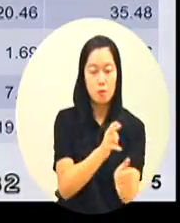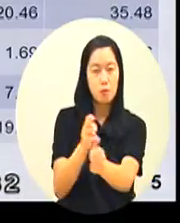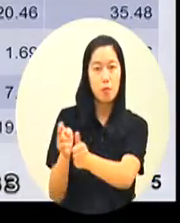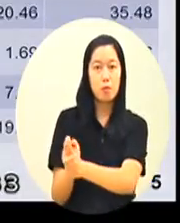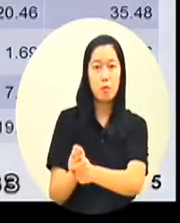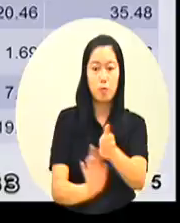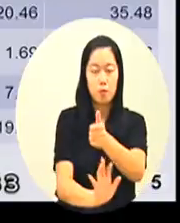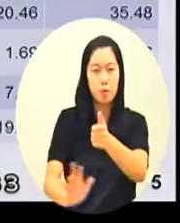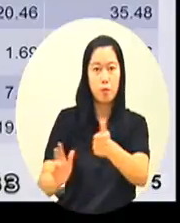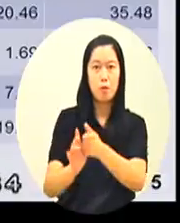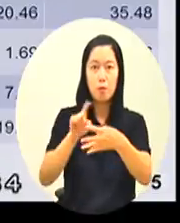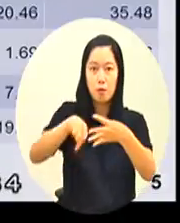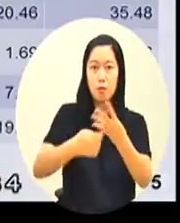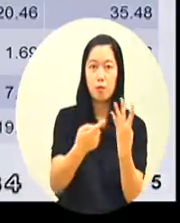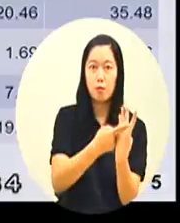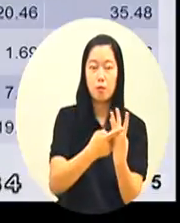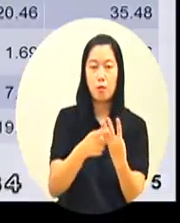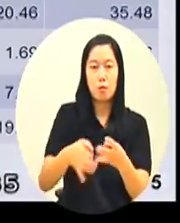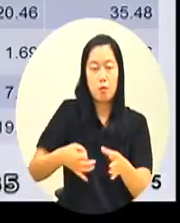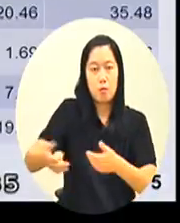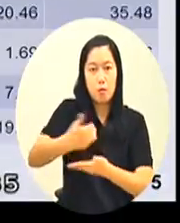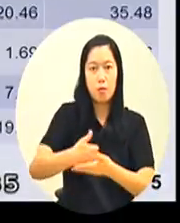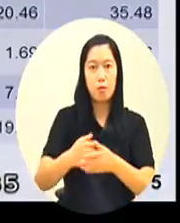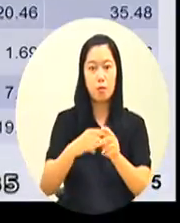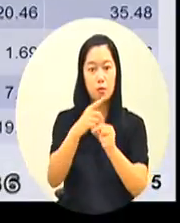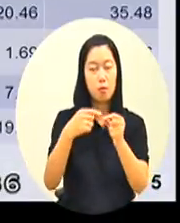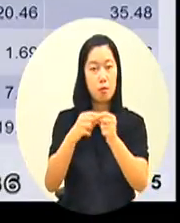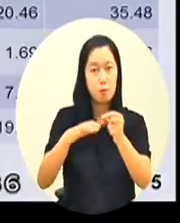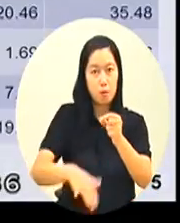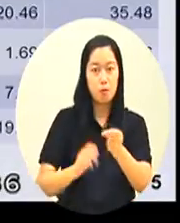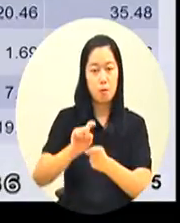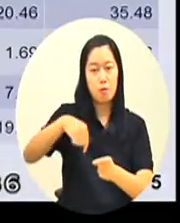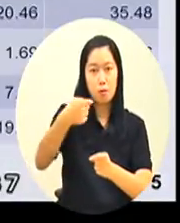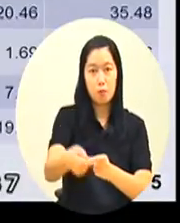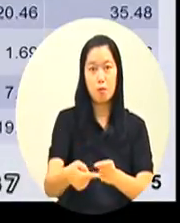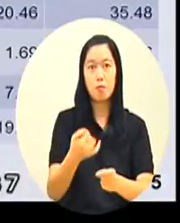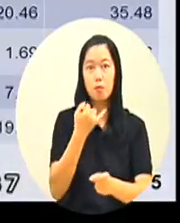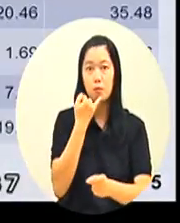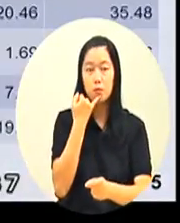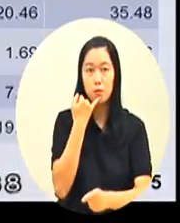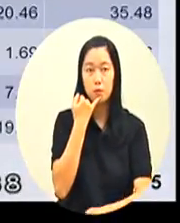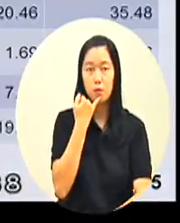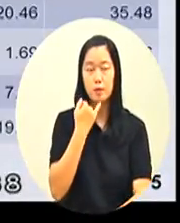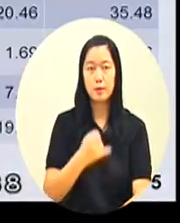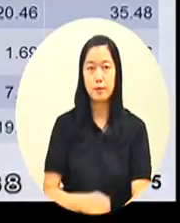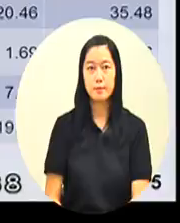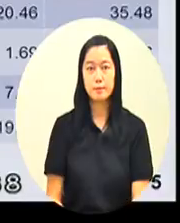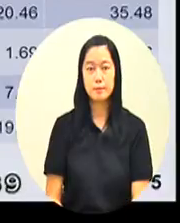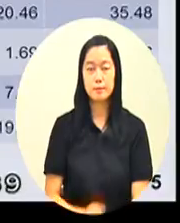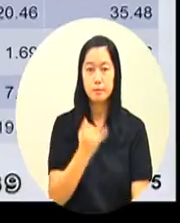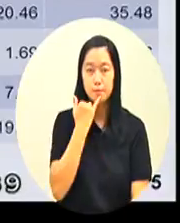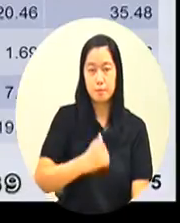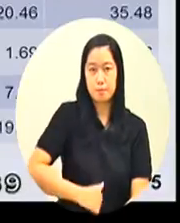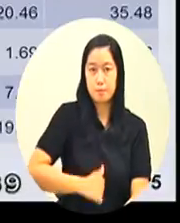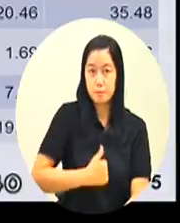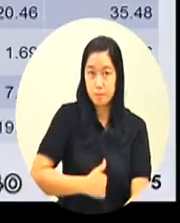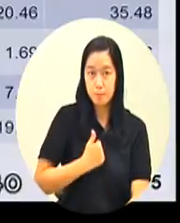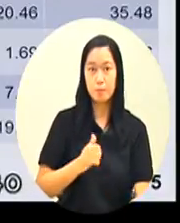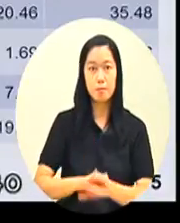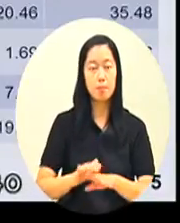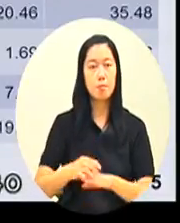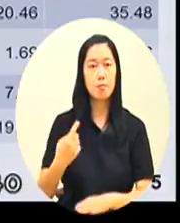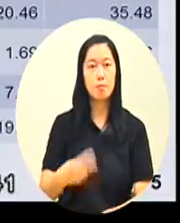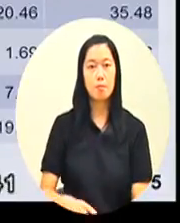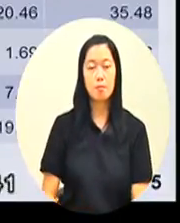余还有事业收入在年底缴，应该下一季到年底的时候就会来实现。捐献及